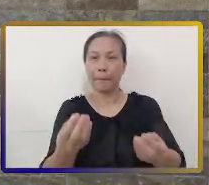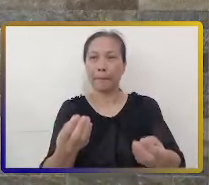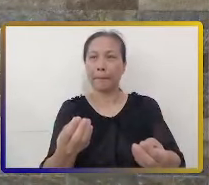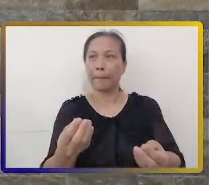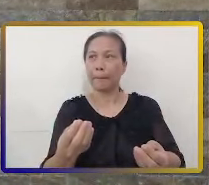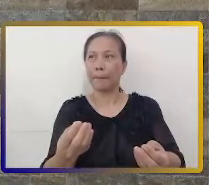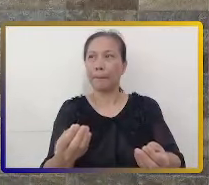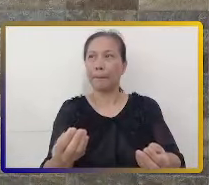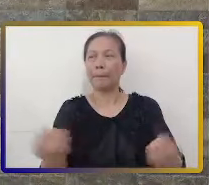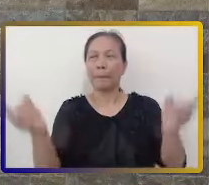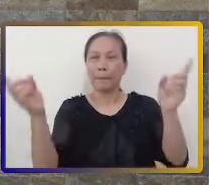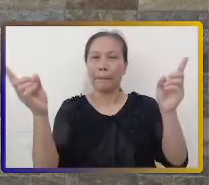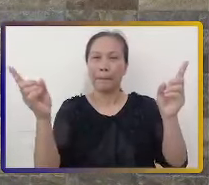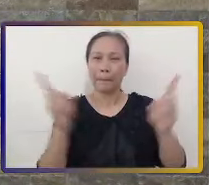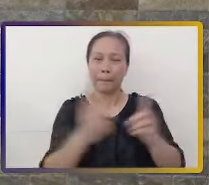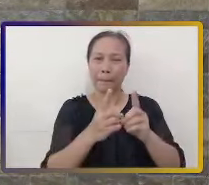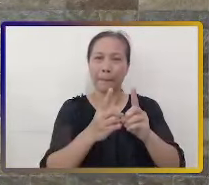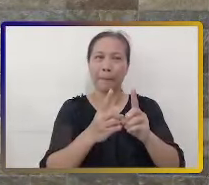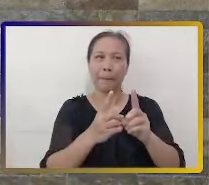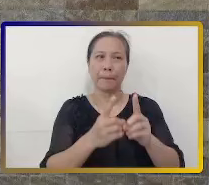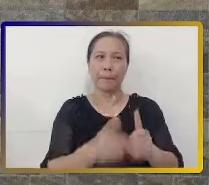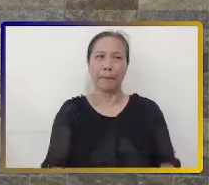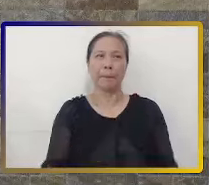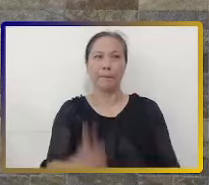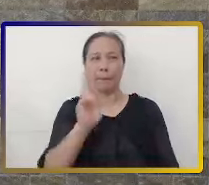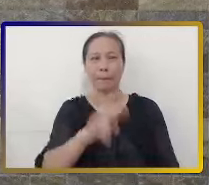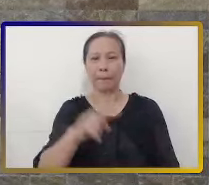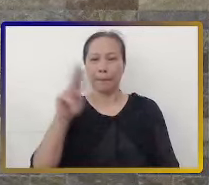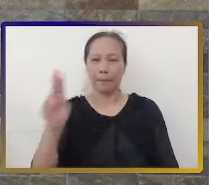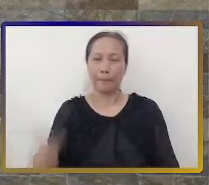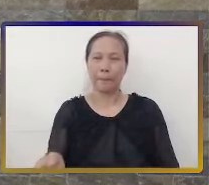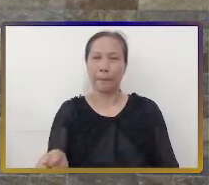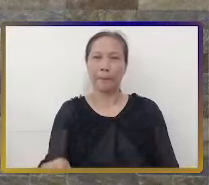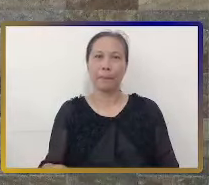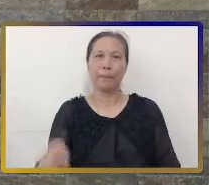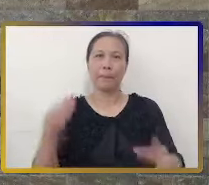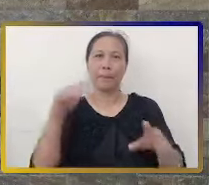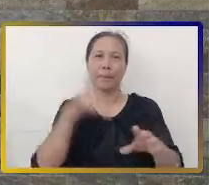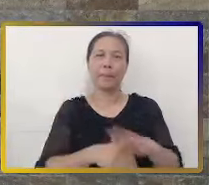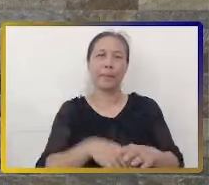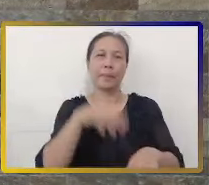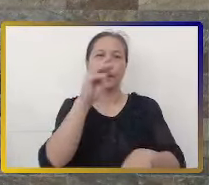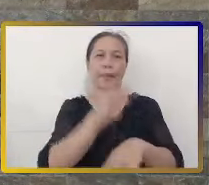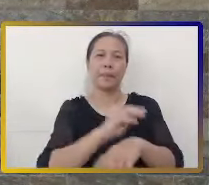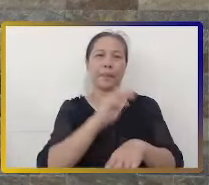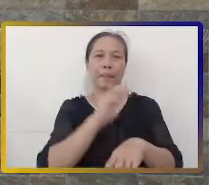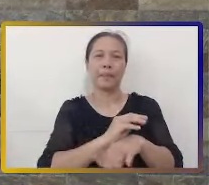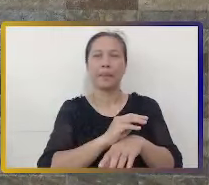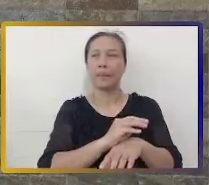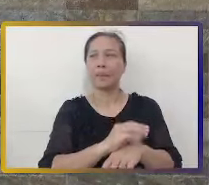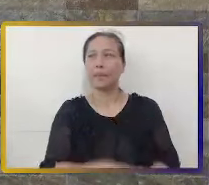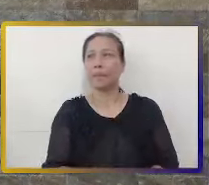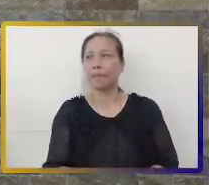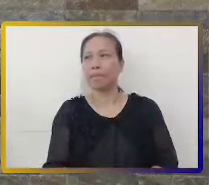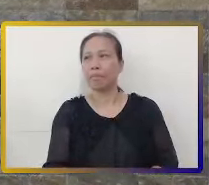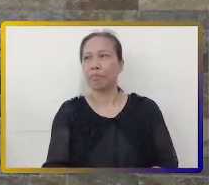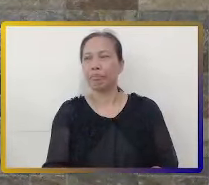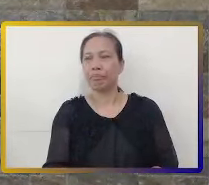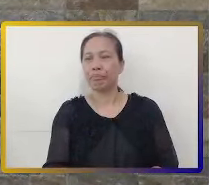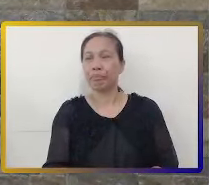will meet the needs of the Ministry di